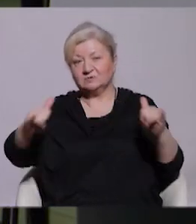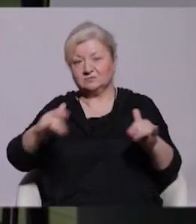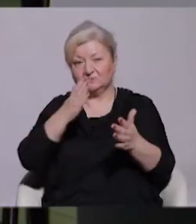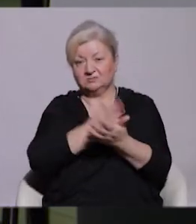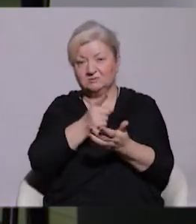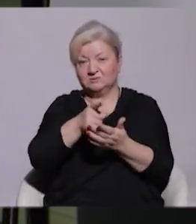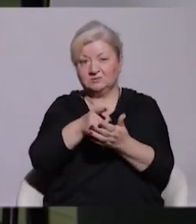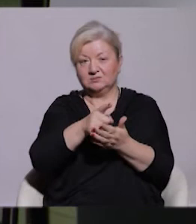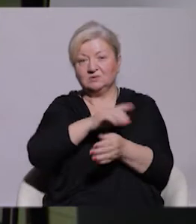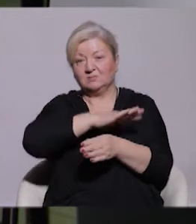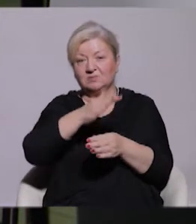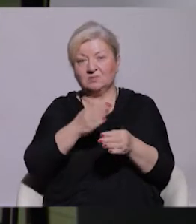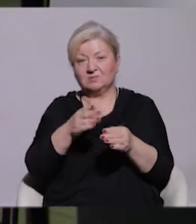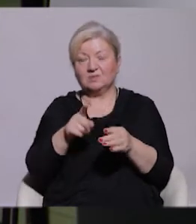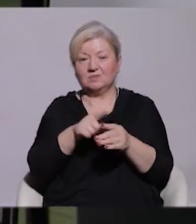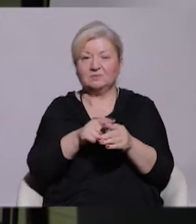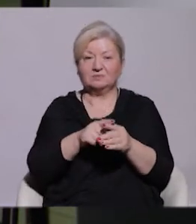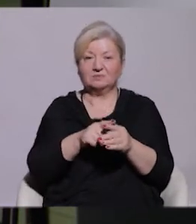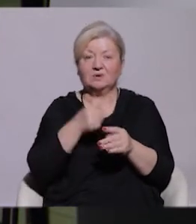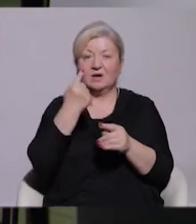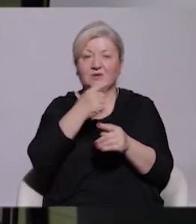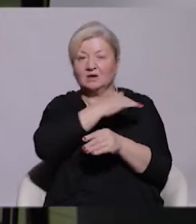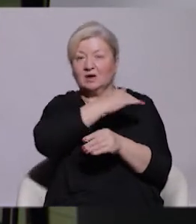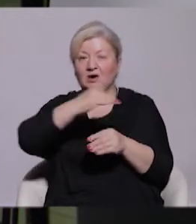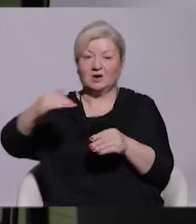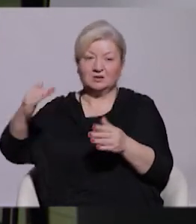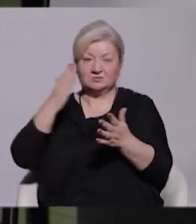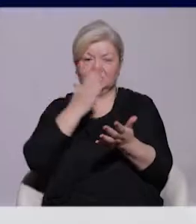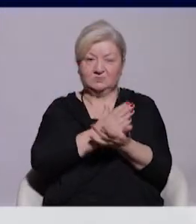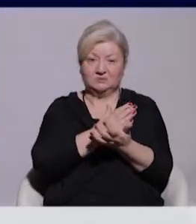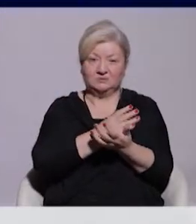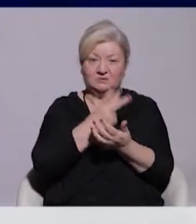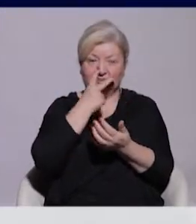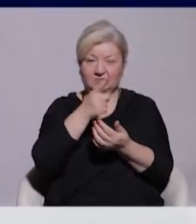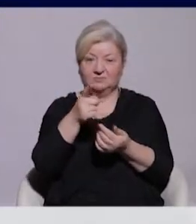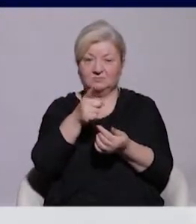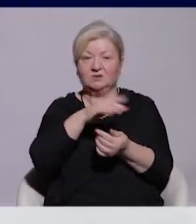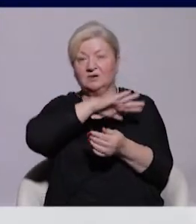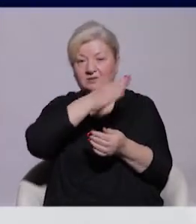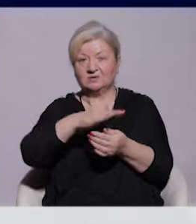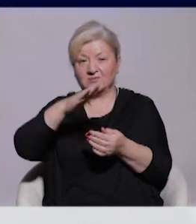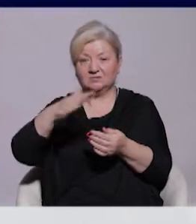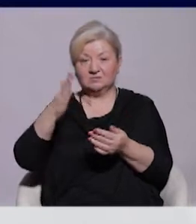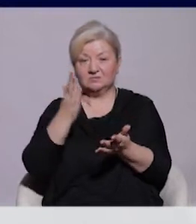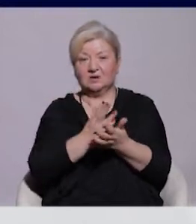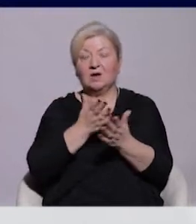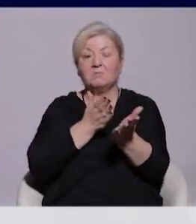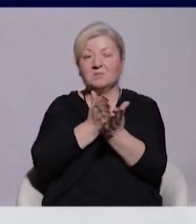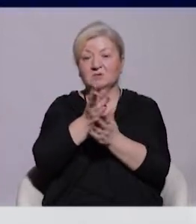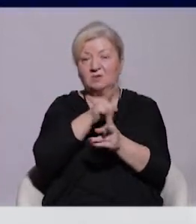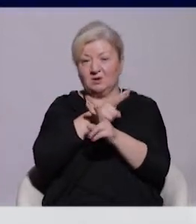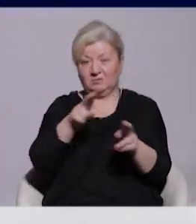მიმართულება ერთმანეთს ემთხვევა. ერთი ხაზით გასწრივაა, ხო? აი, რხევაც აქ ხდება და